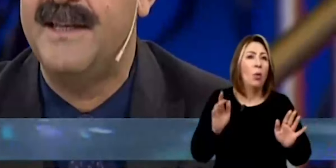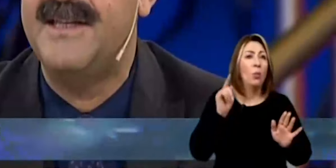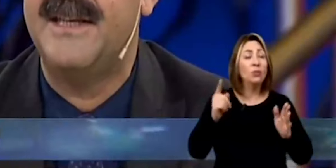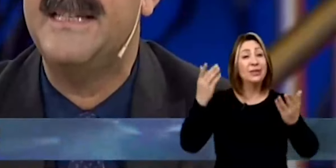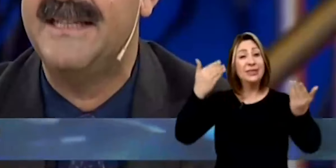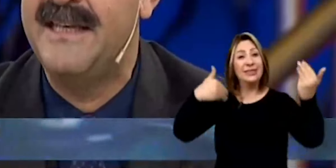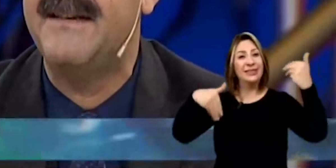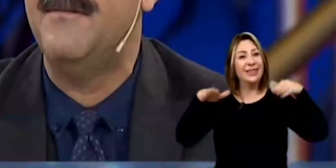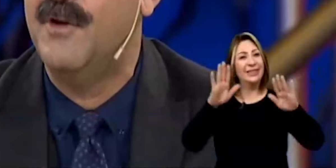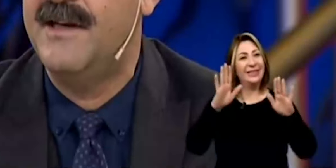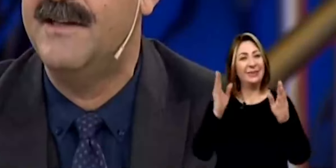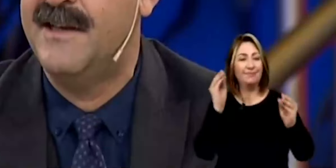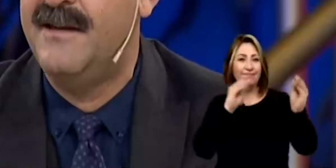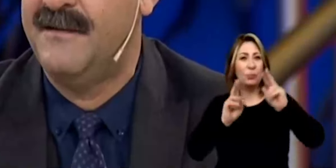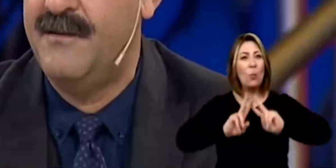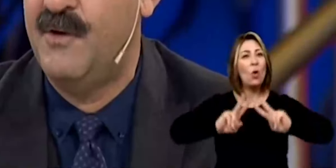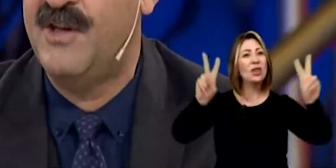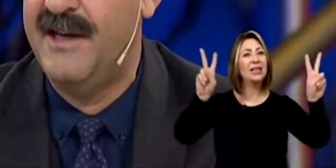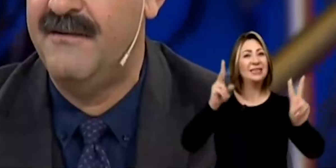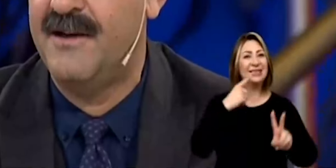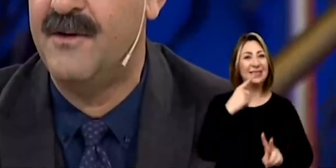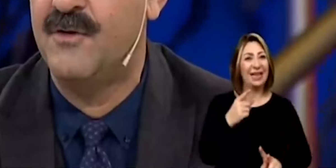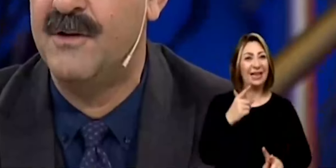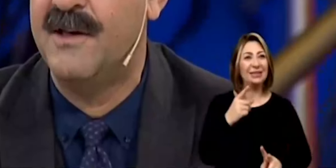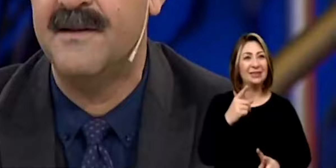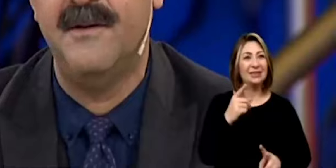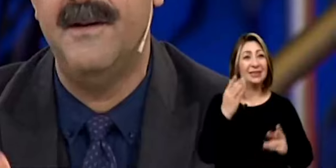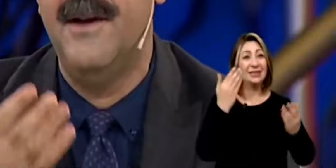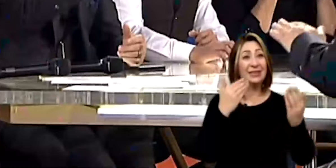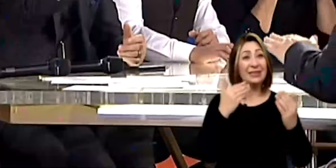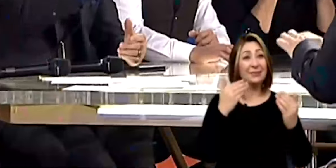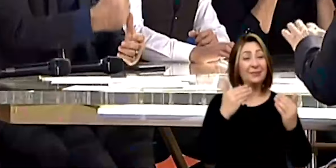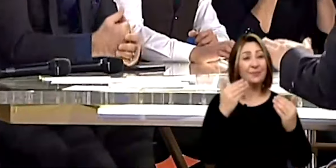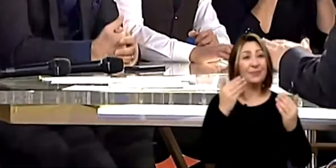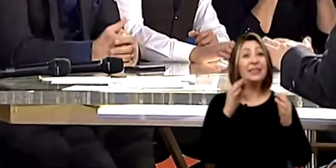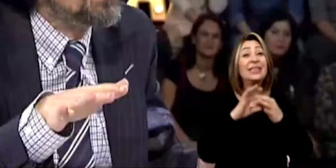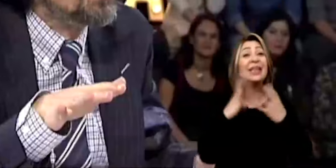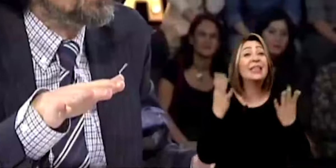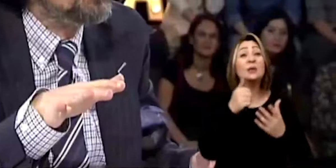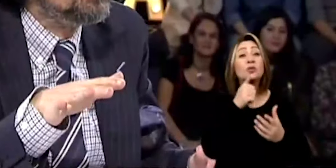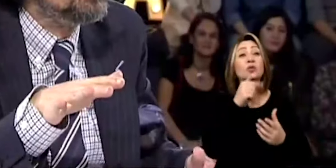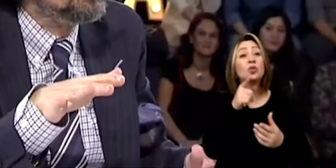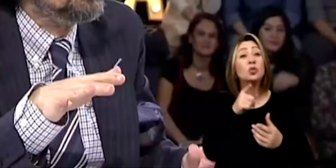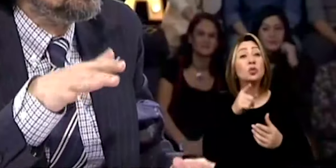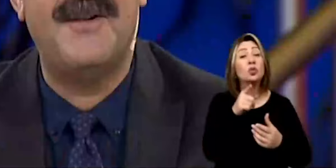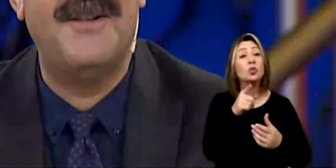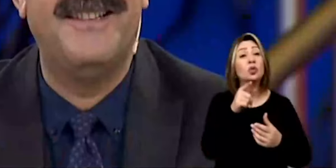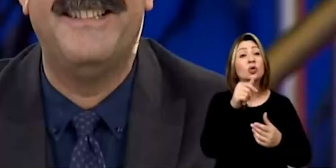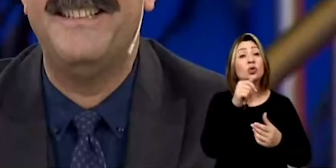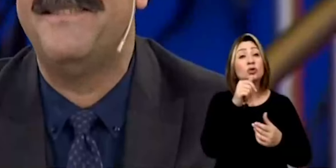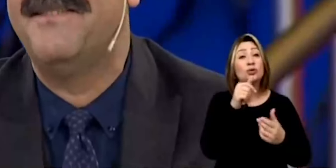bu dansta da işte yani stilize ve modernize denen hani böyle şeyler var. Yani çünkü dans her şeyi anladım. Neden o türküde sudasınız? De su